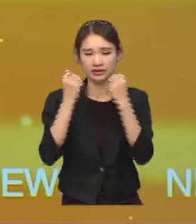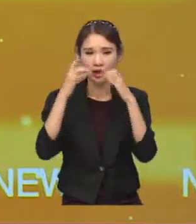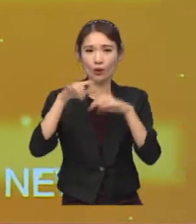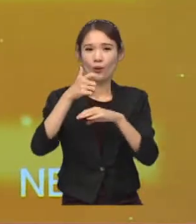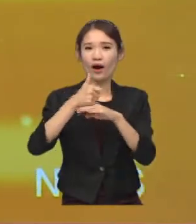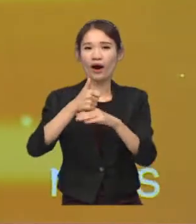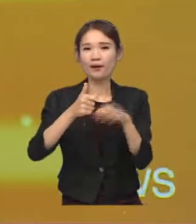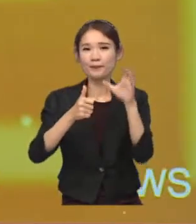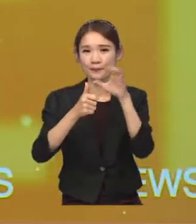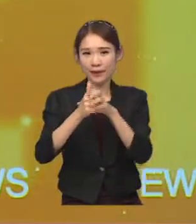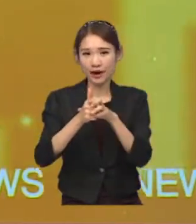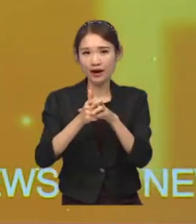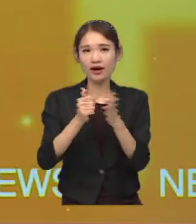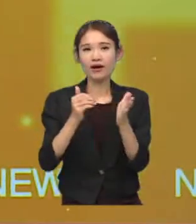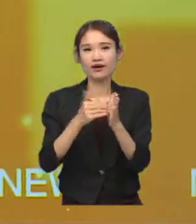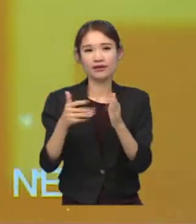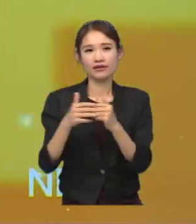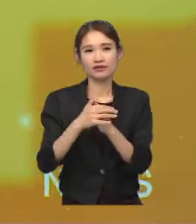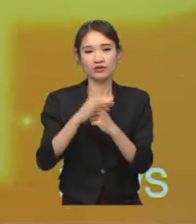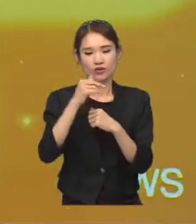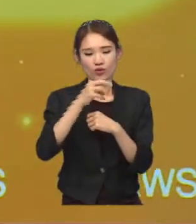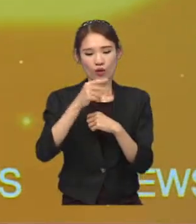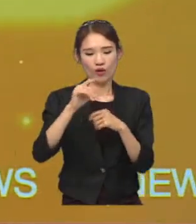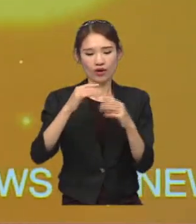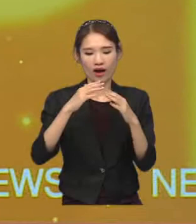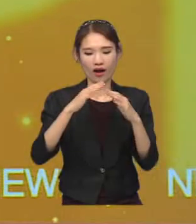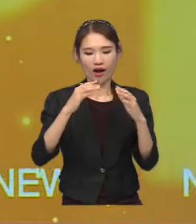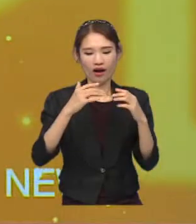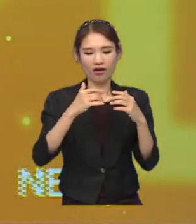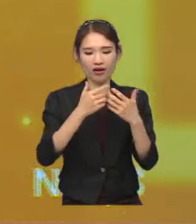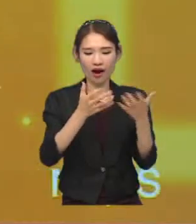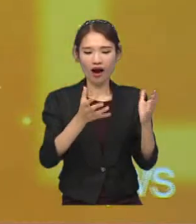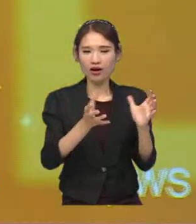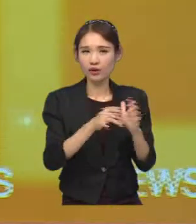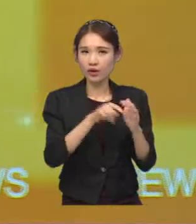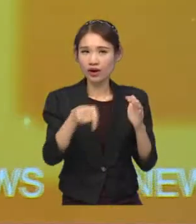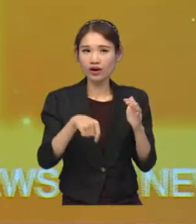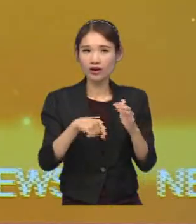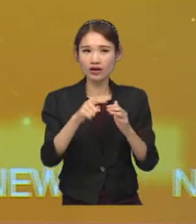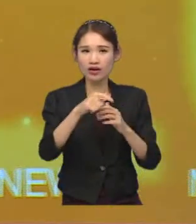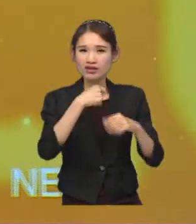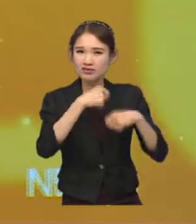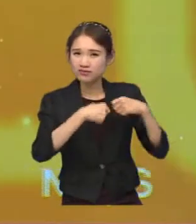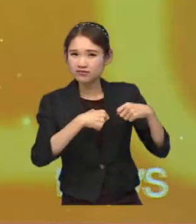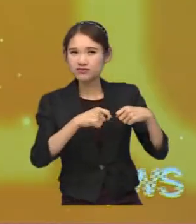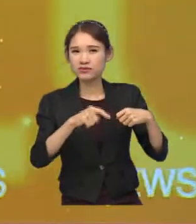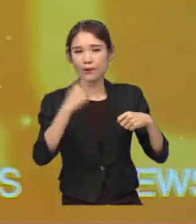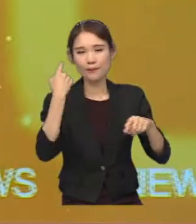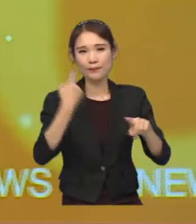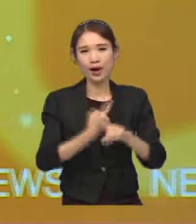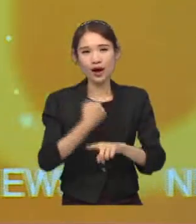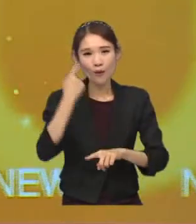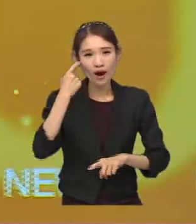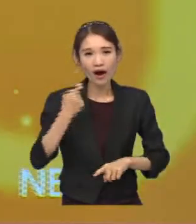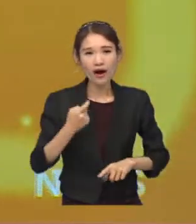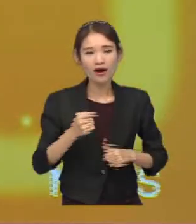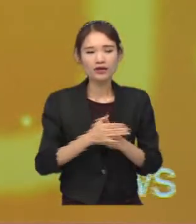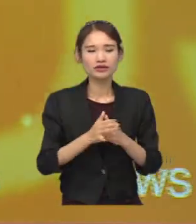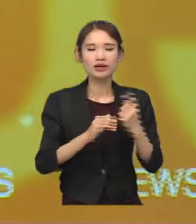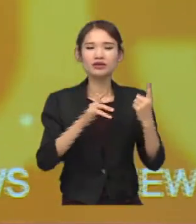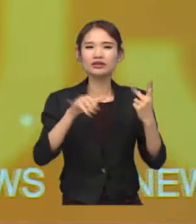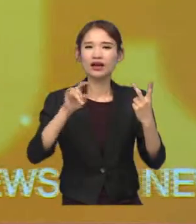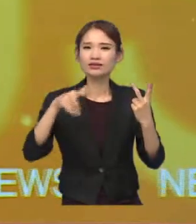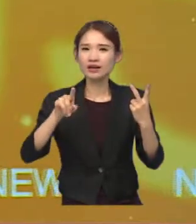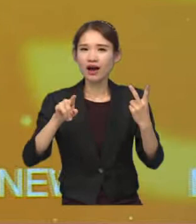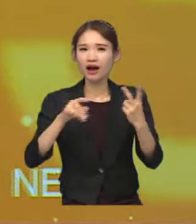세웠는데 거란족 2 왜 너 내가 마음대로 왕을 바꾼 약 그래서 1차 2차 침입한 사실이 있었는데